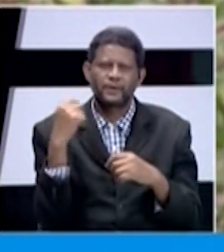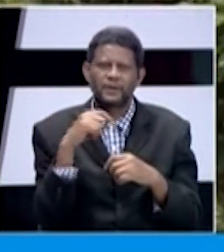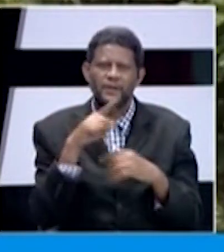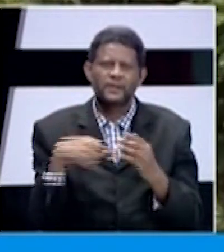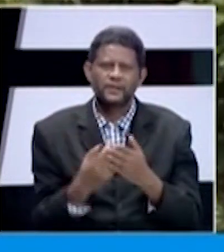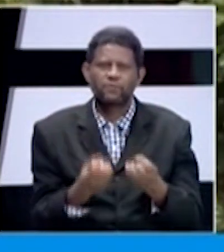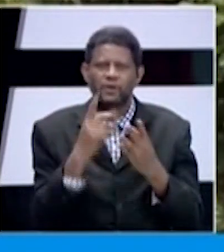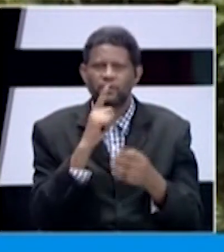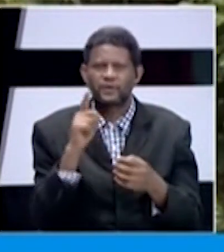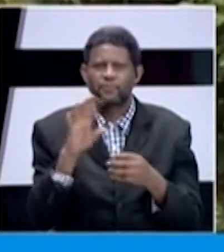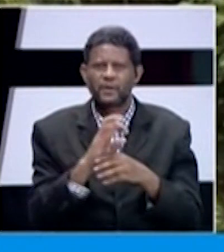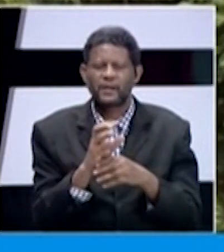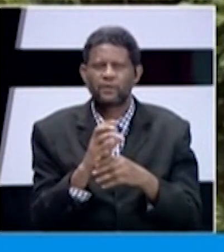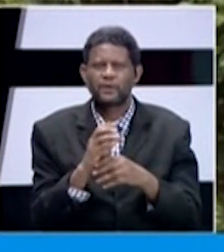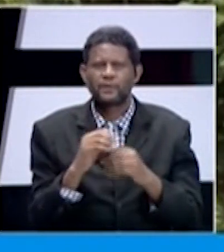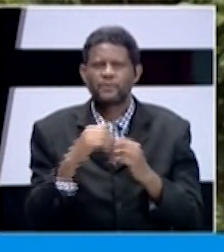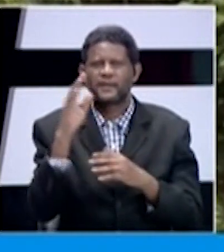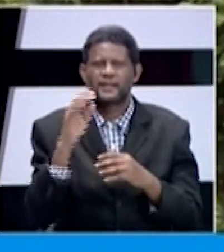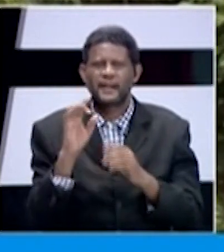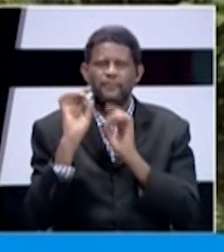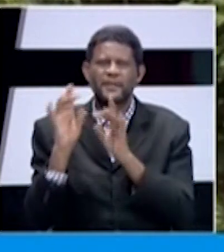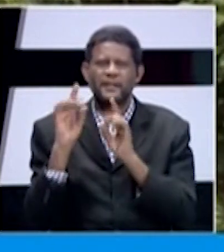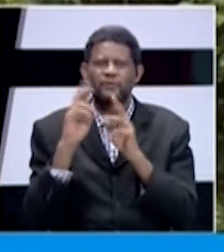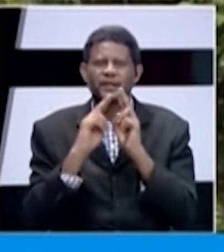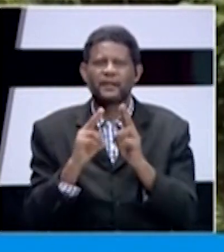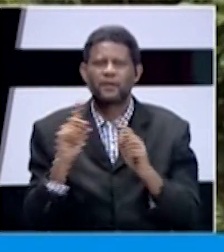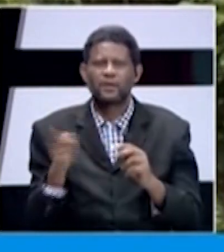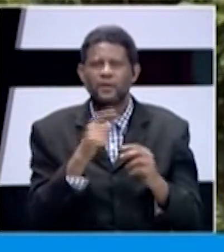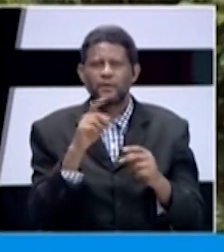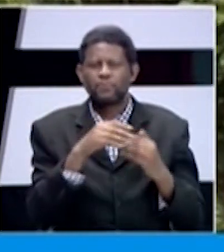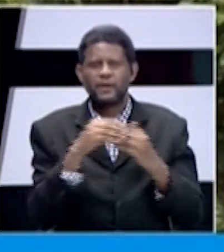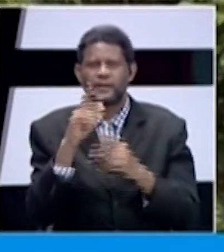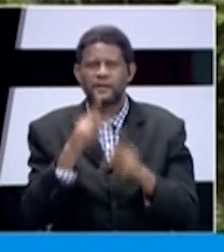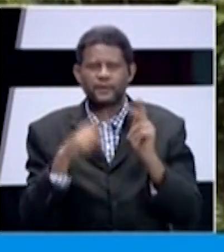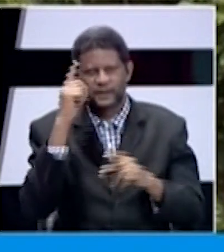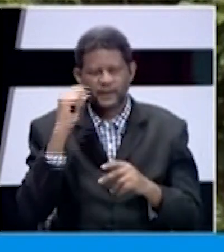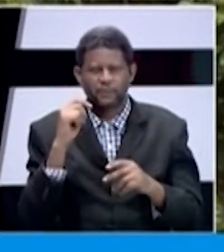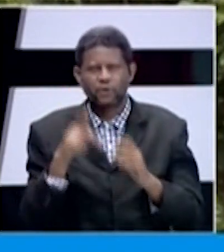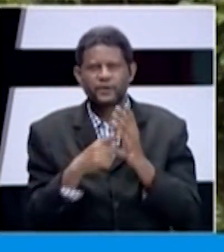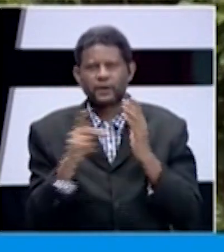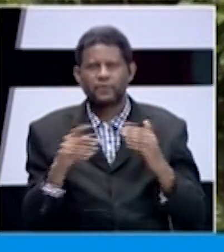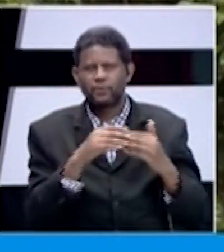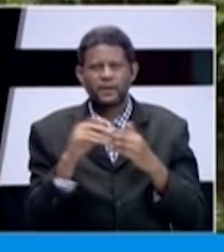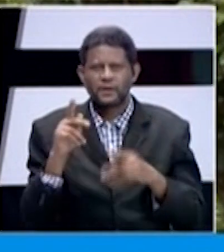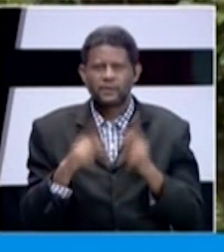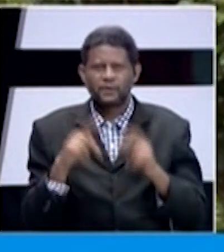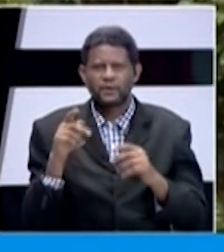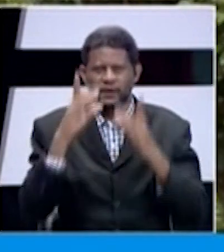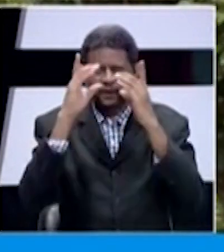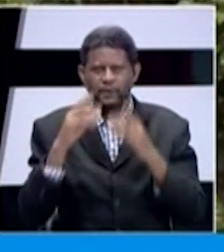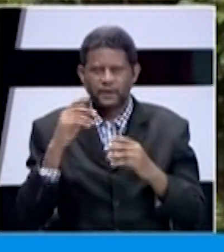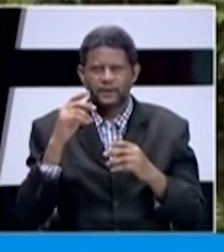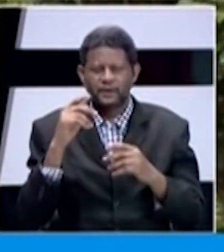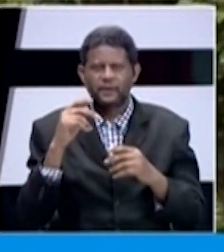بزحتيهم تميدي أون بزبلت أمسأل إلا أن تاريخاوي زخانا ناي هزو تقرأي بولاتيكاون تاريخاون زخانا خبرين ربحان هزو تقرأي